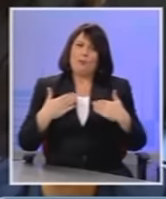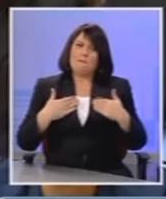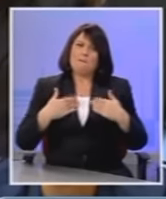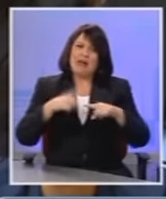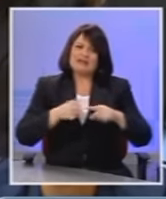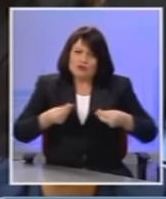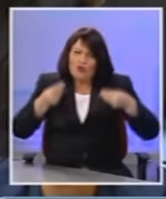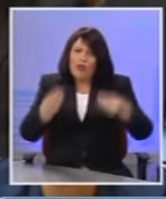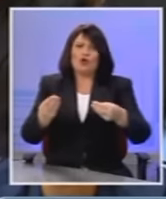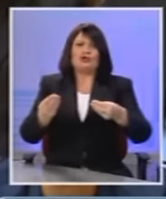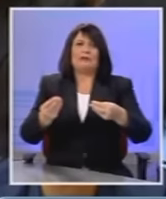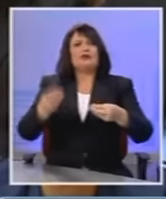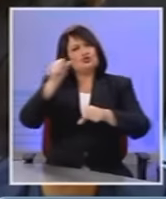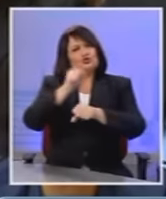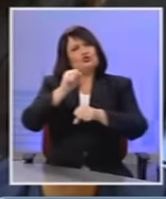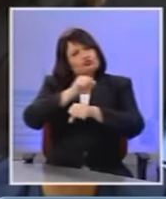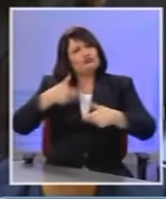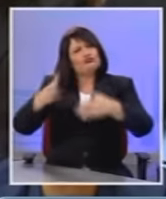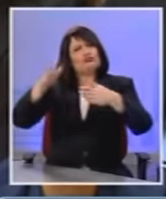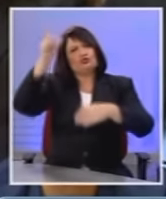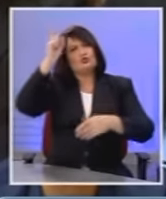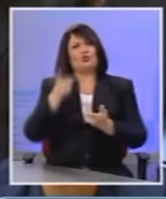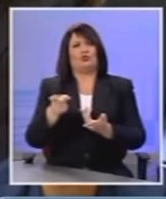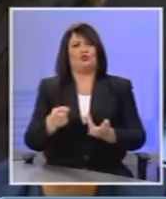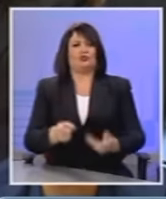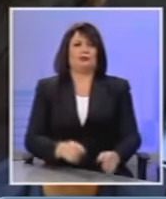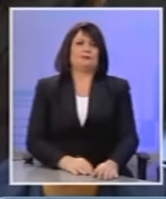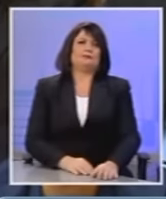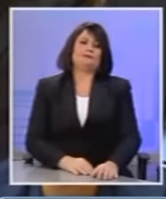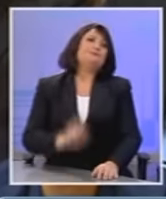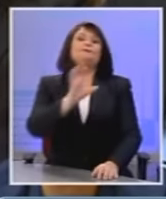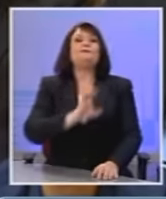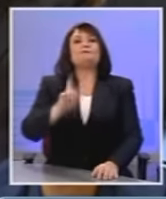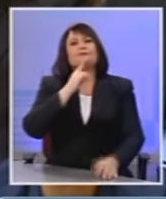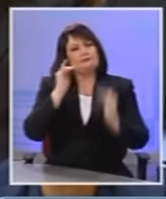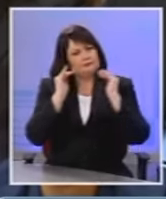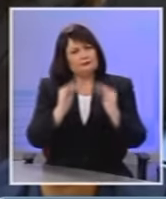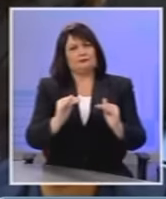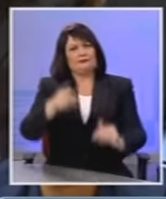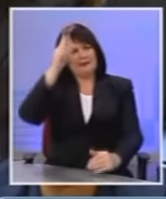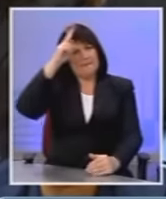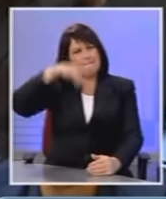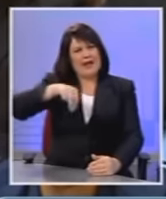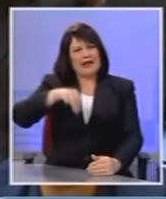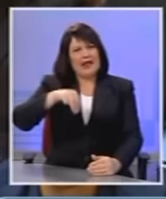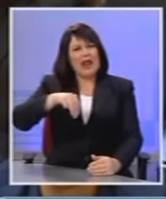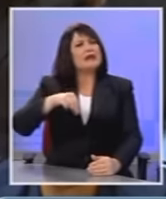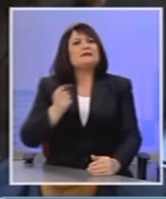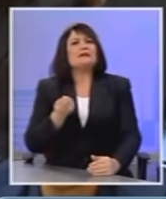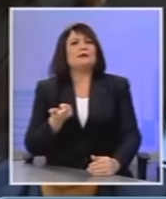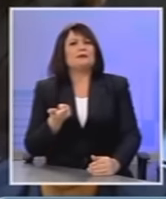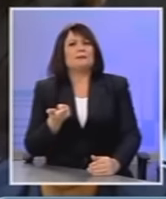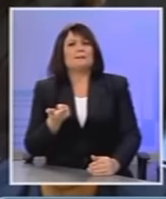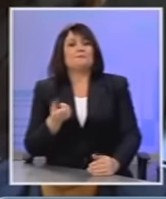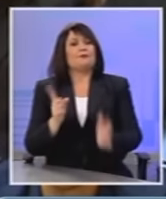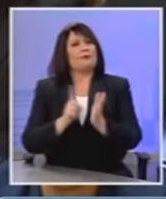στους Τούρκους. Η Ευρώπη, μία από τα ίδια. Η κυρία Μέρκελ, αντί